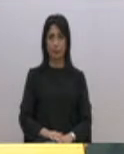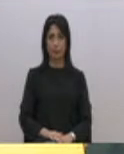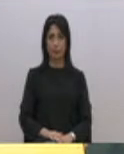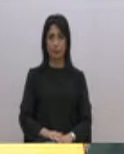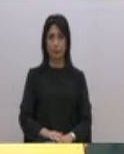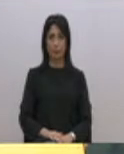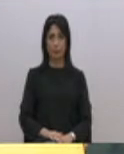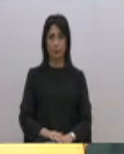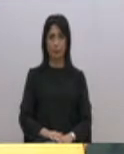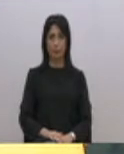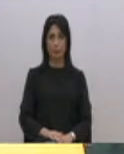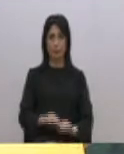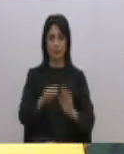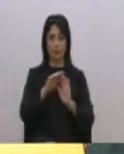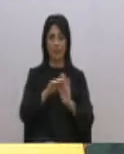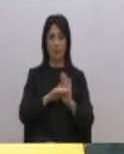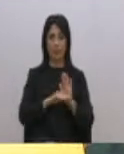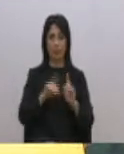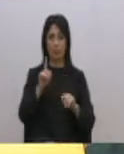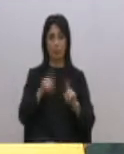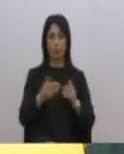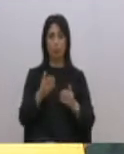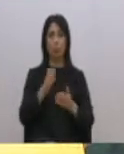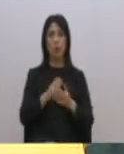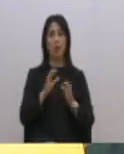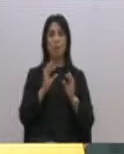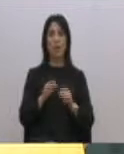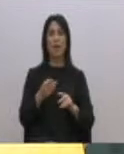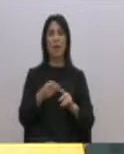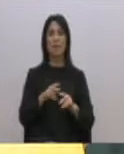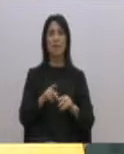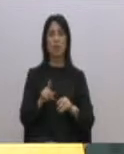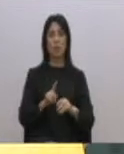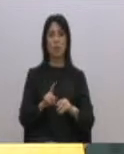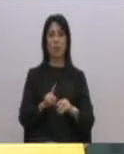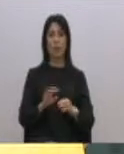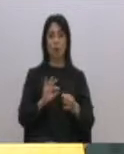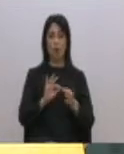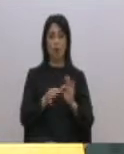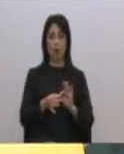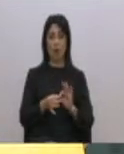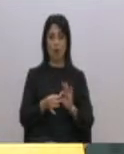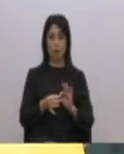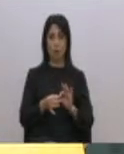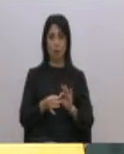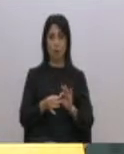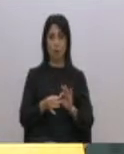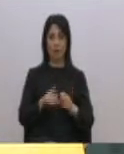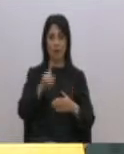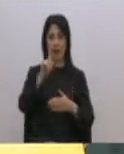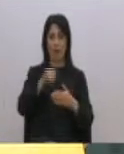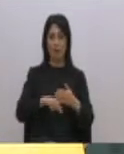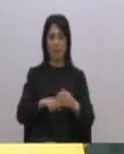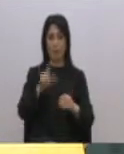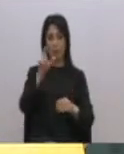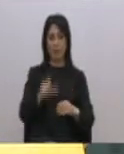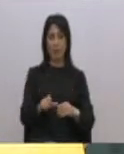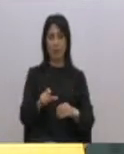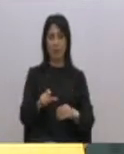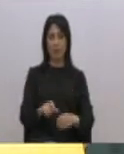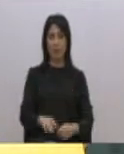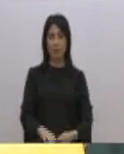Vadan Daniel, nahet criteriumi, zogadat tuari, martlat istrom, concretuli, absarveblobis, adamienma,